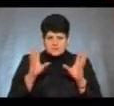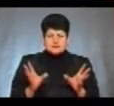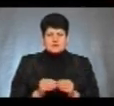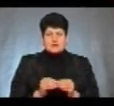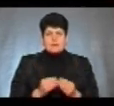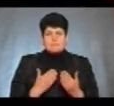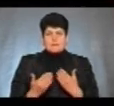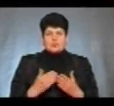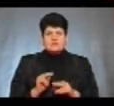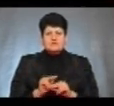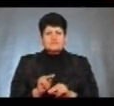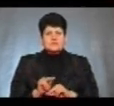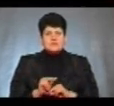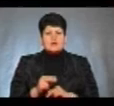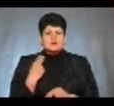англійської мови.